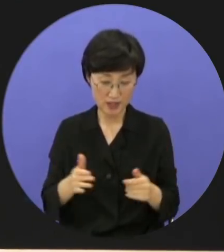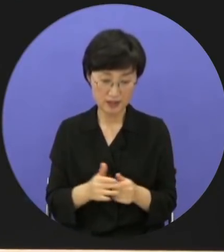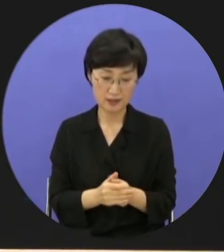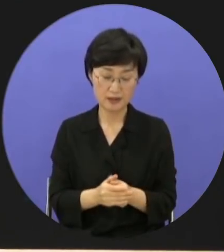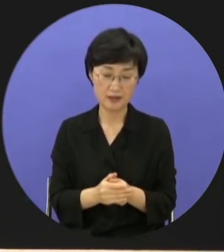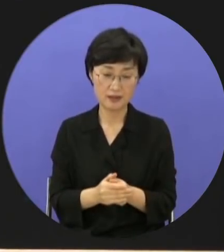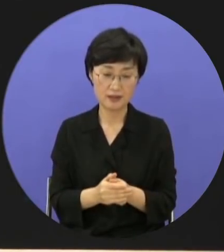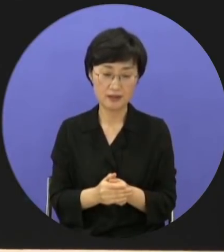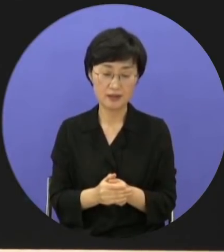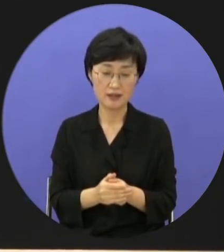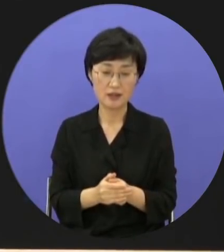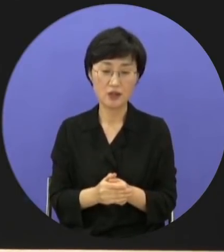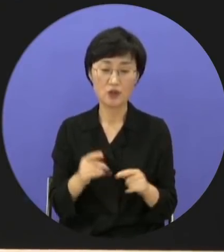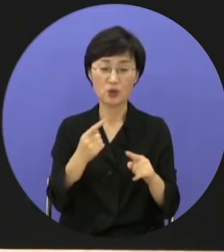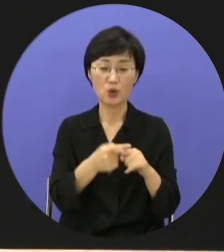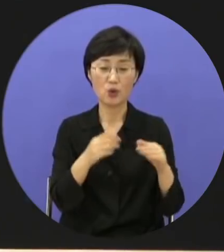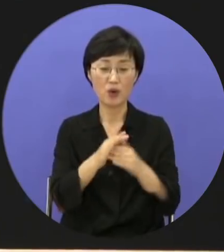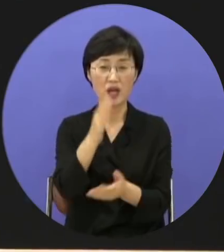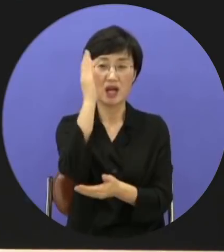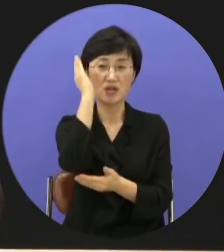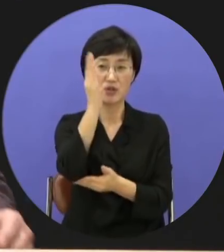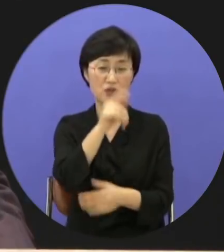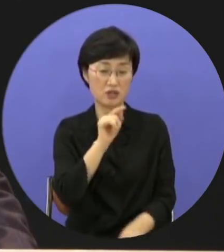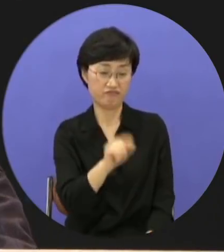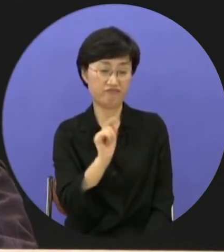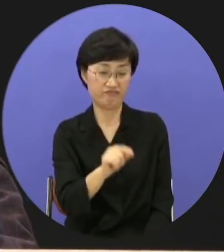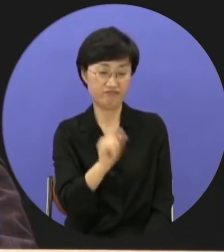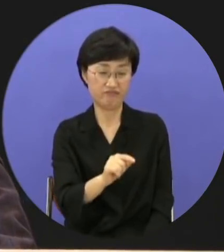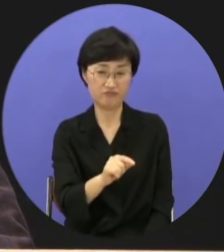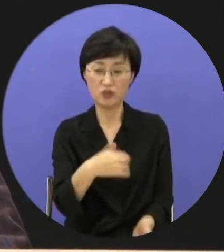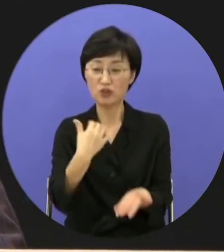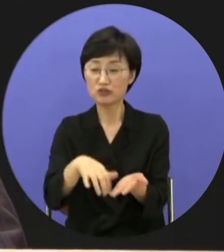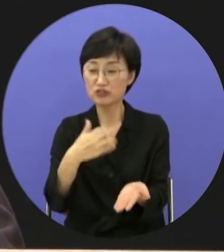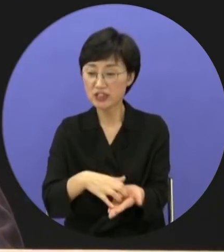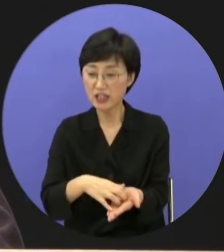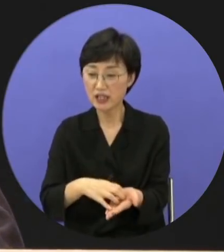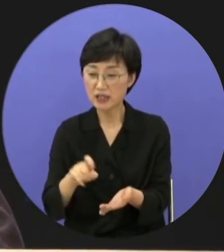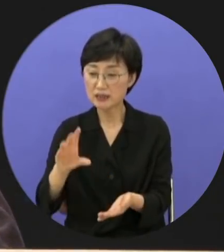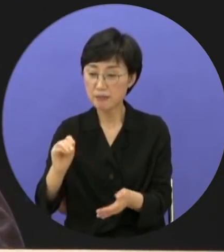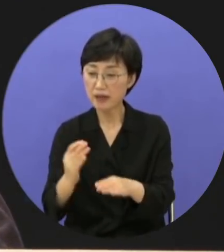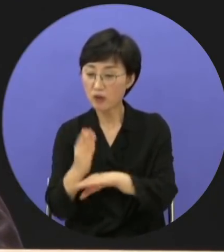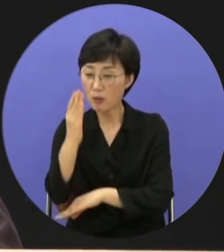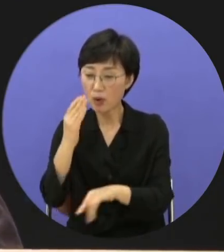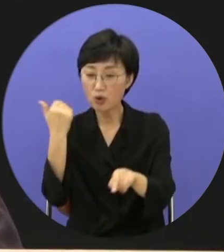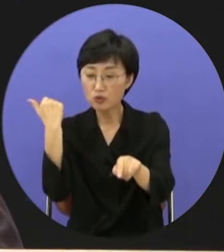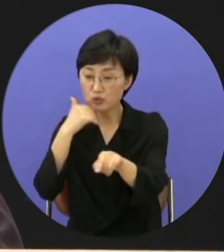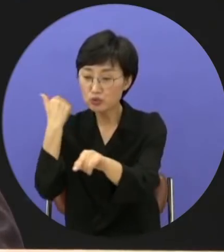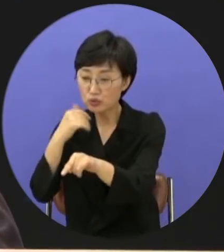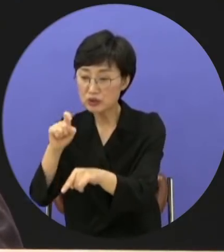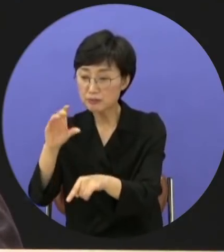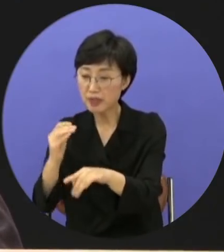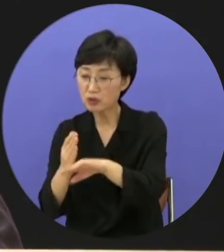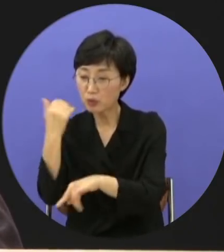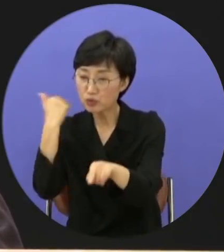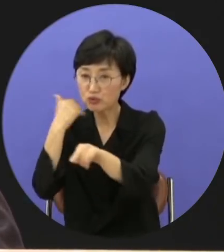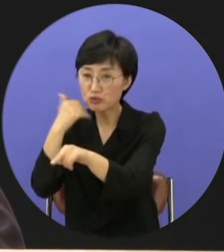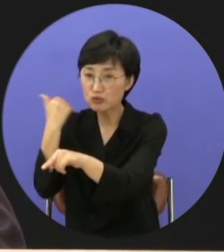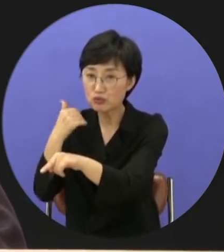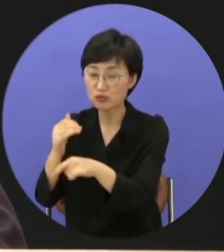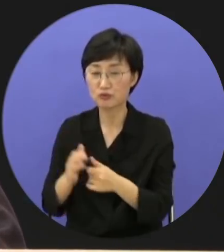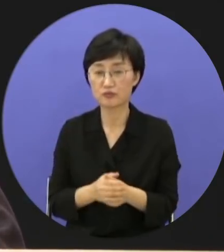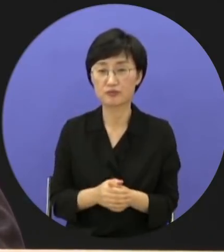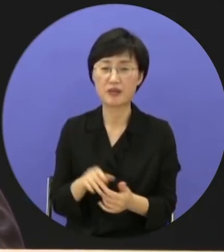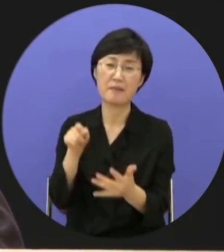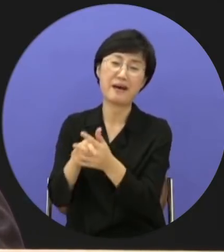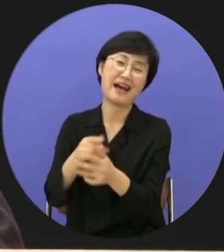교회는 없어요. And there aren't any churches in the Republic of Korea where there's internet access of 100,000 locations or more.